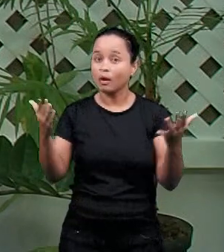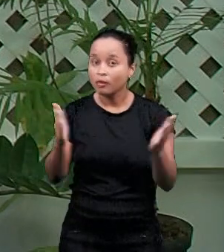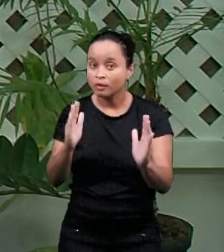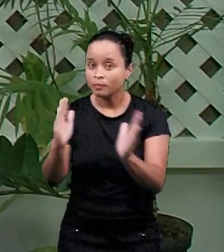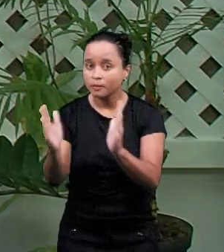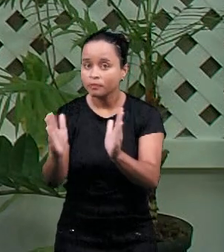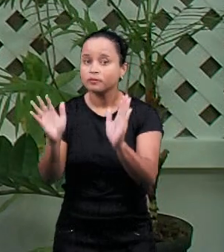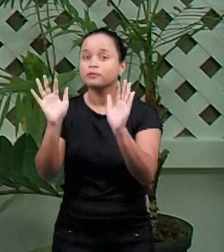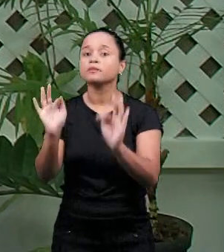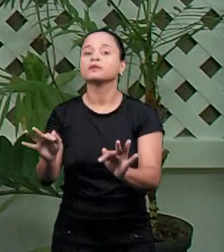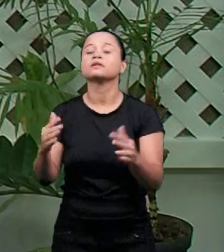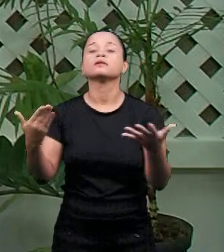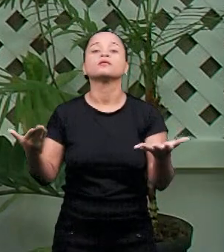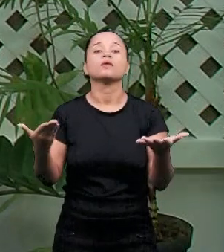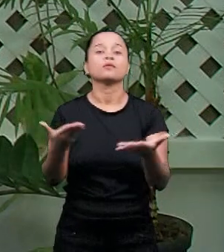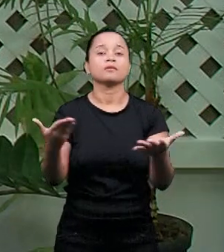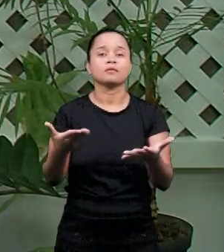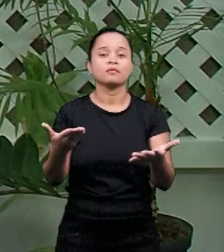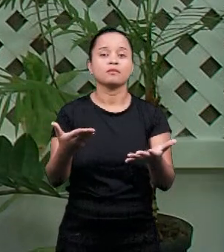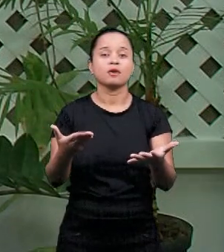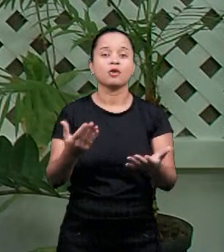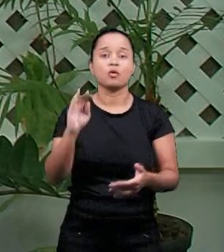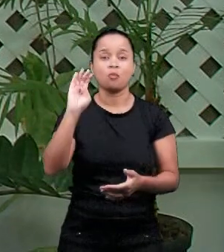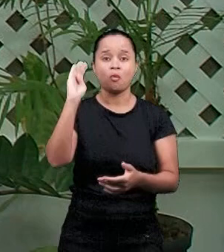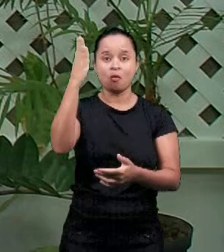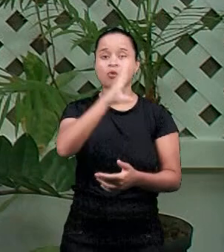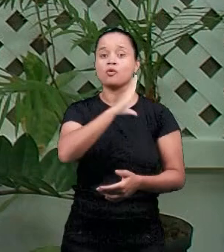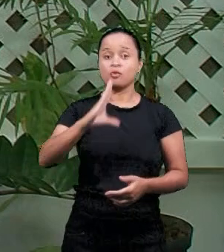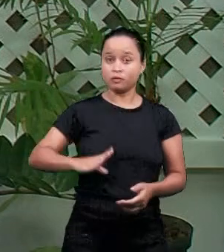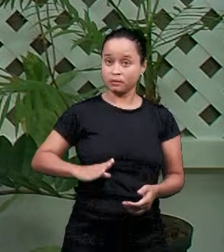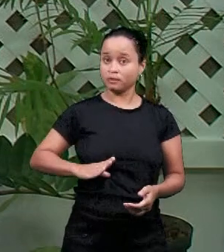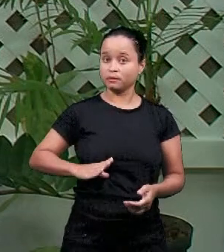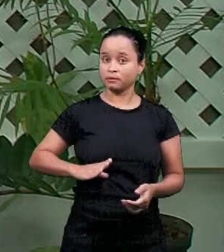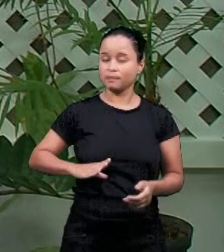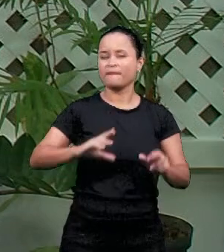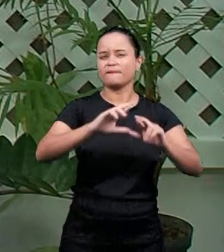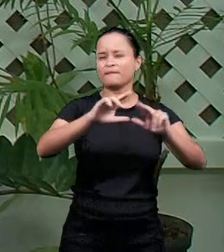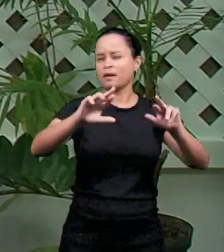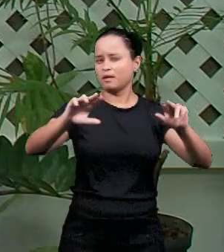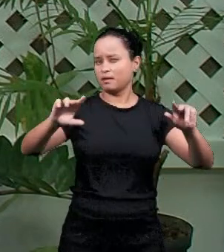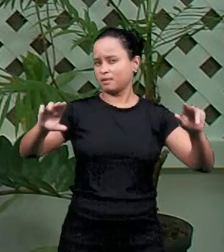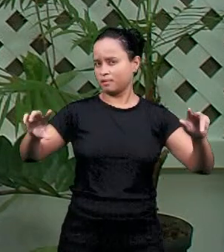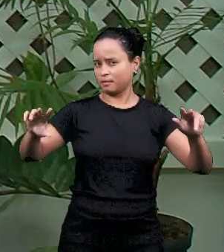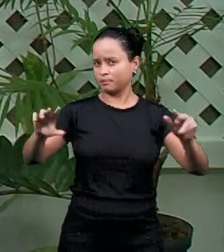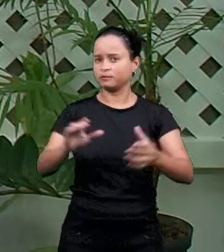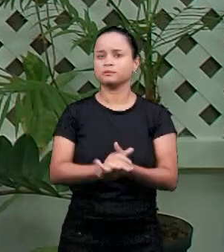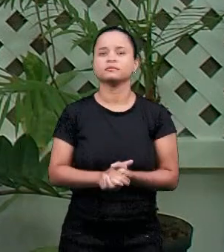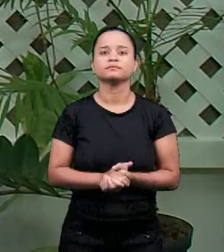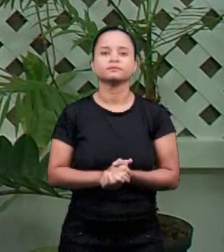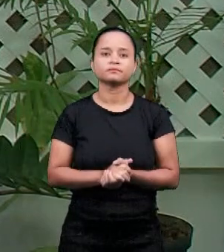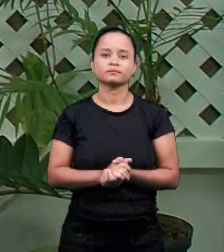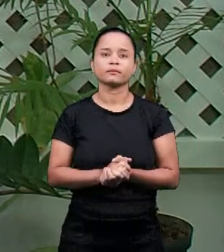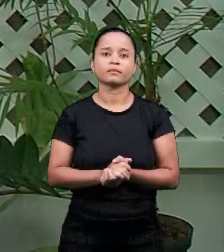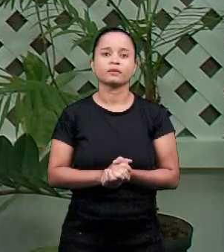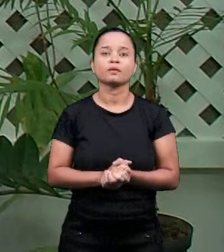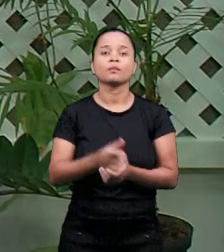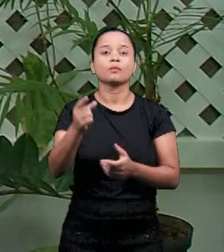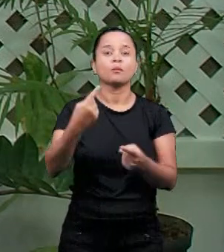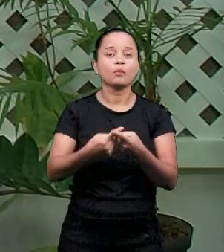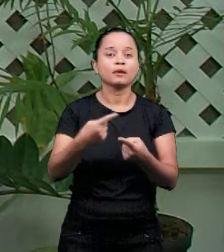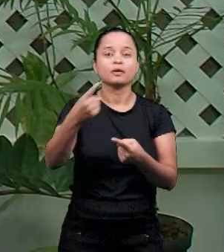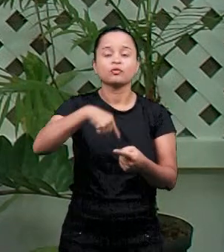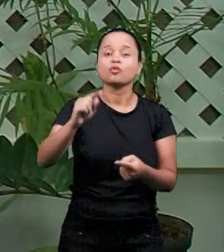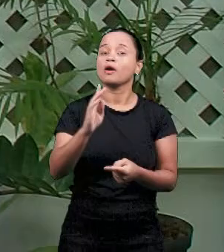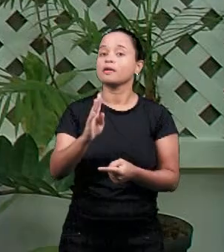vous voyez qu'il vient un antichrist, beaucoup se sont fait antichrist. Ou nous connaissons que c'est déjà le dernier moment.